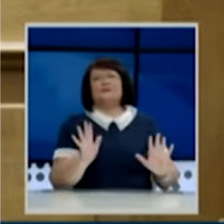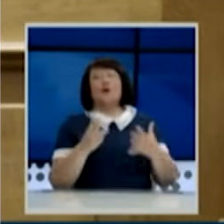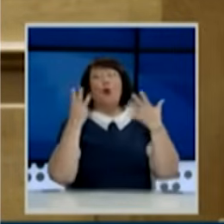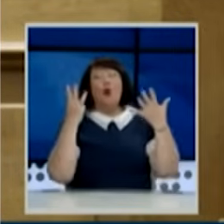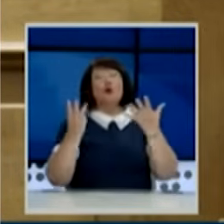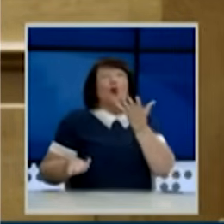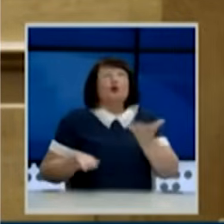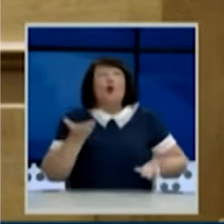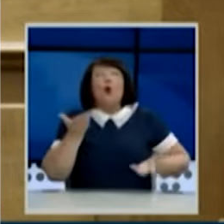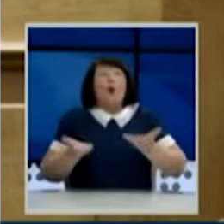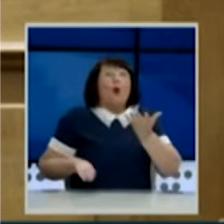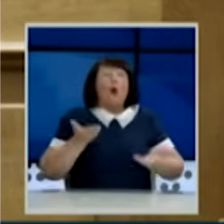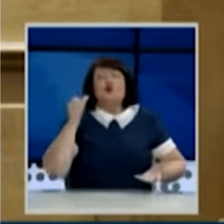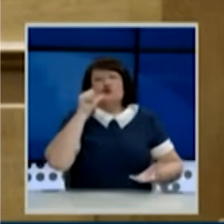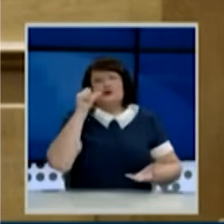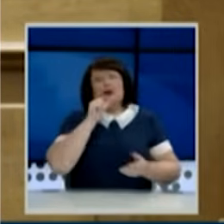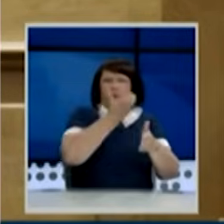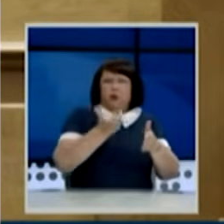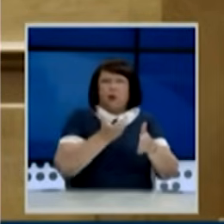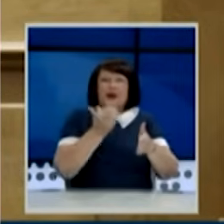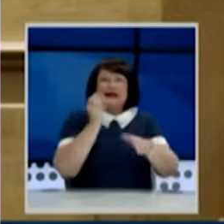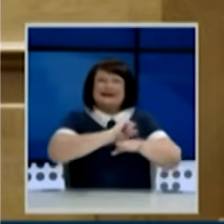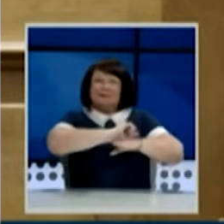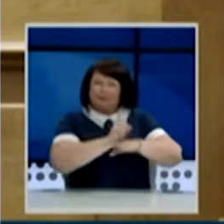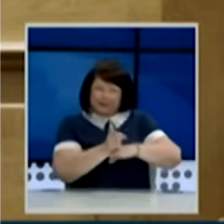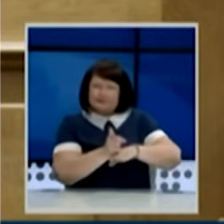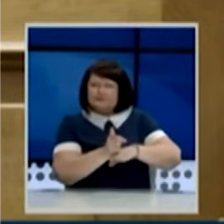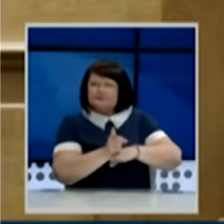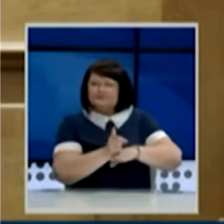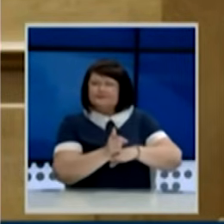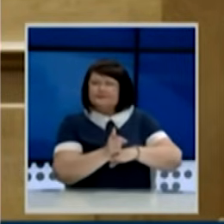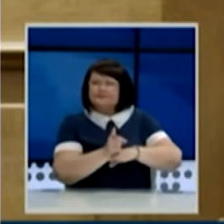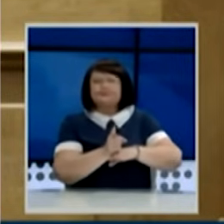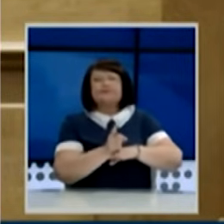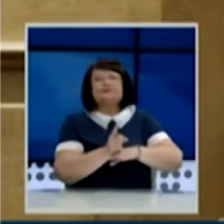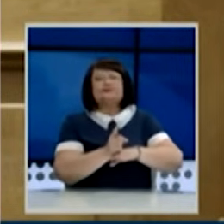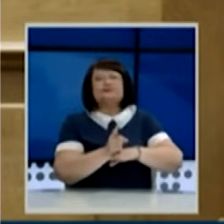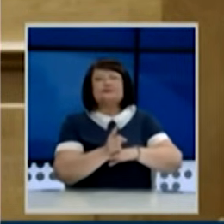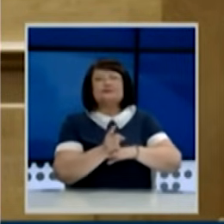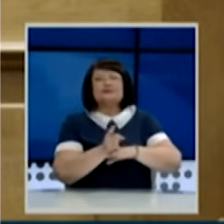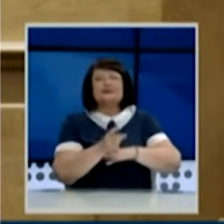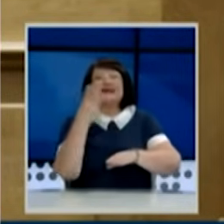και η κυβέρνησή του. Γιατί, κακά τα ψέματα, τον τόνο στη δημόσια ζωή